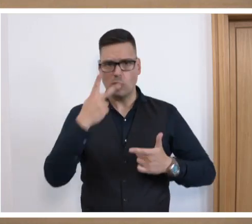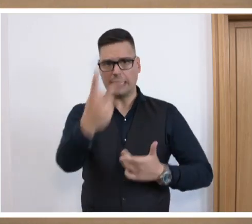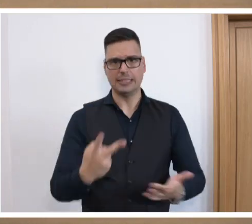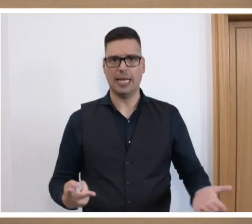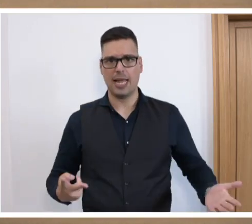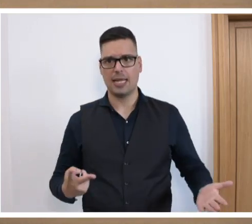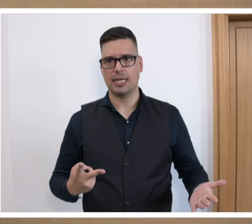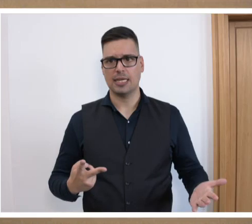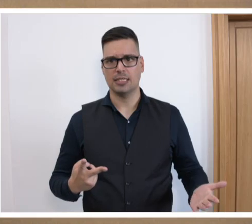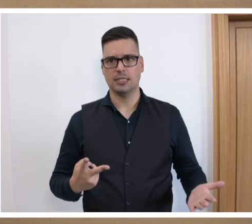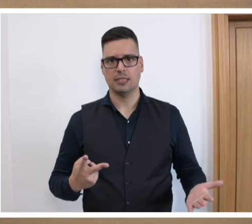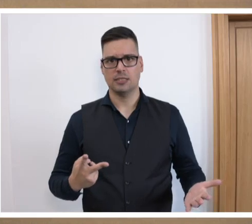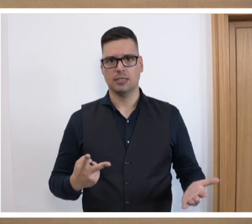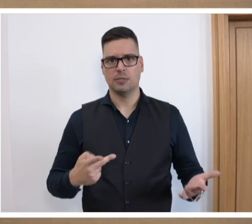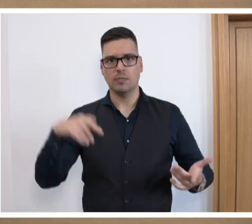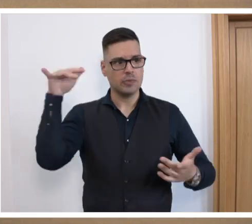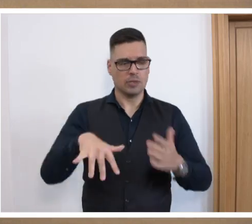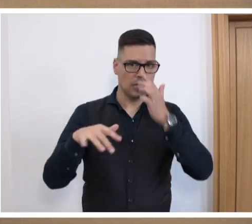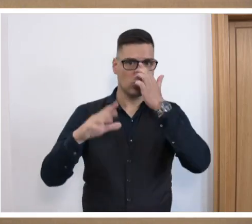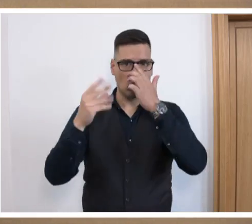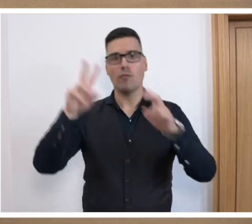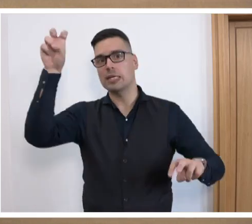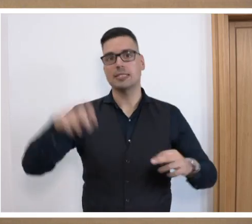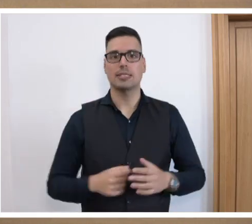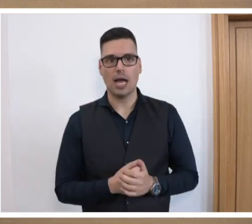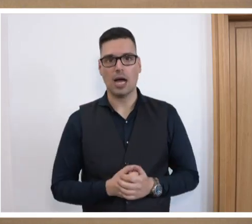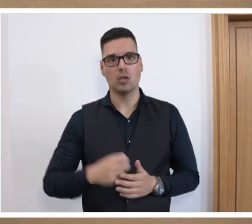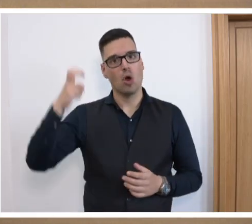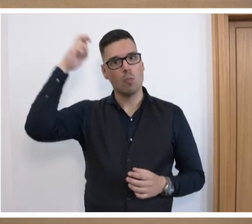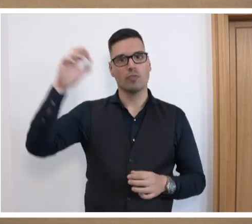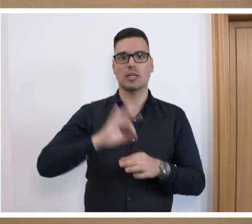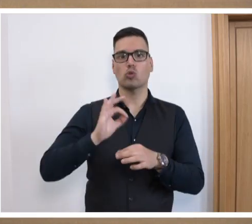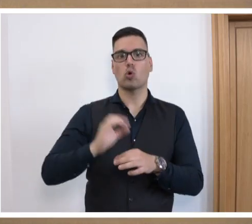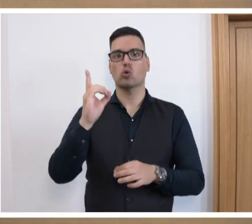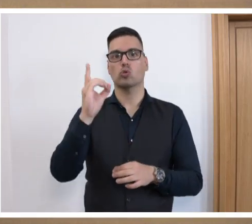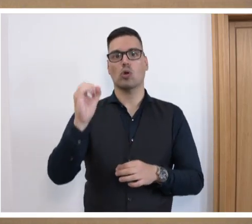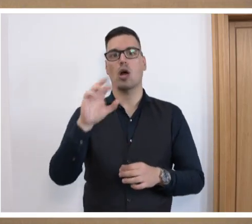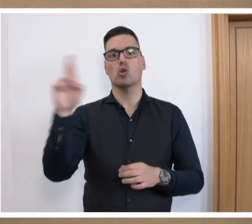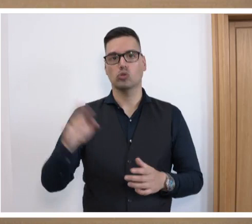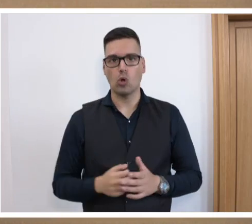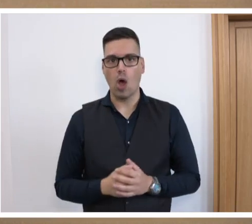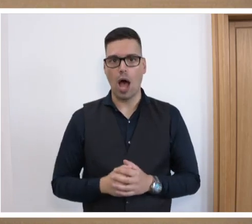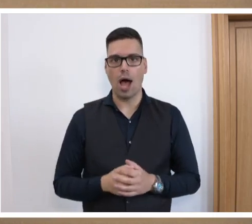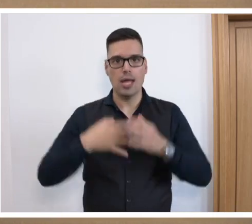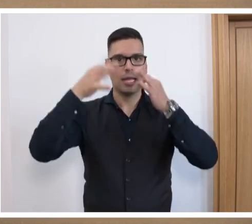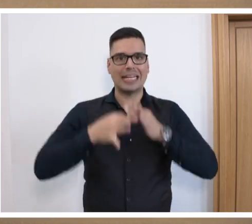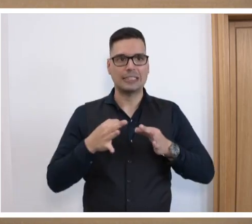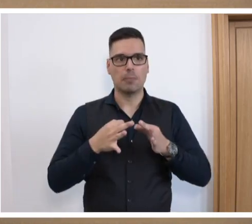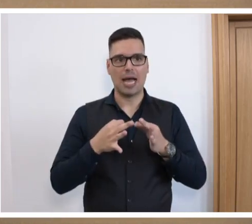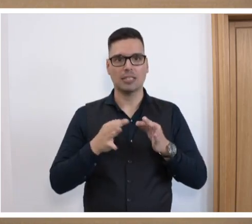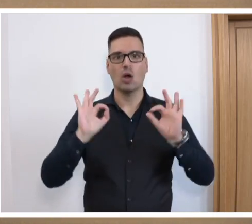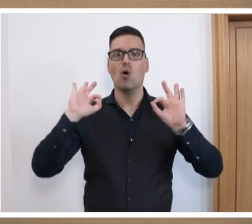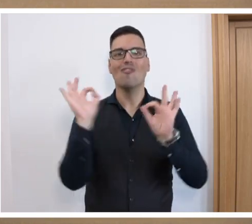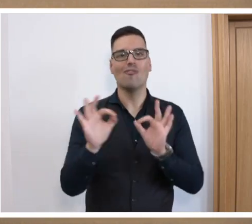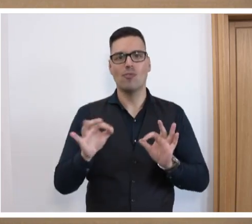eindeutig herausgestellt, der wurde doch immer so oft zitiert von euch, der Professor Dr. Dörr, ein ausgewiesener Experte für Medienrecht, hat